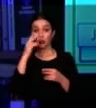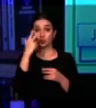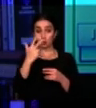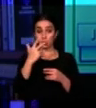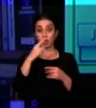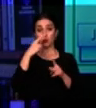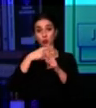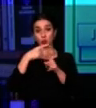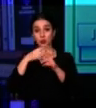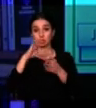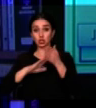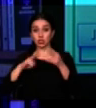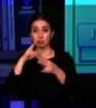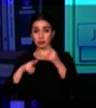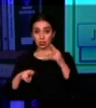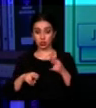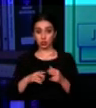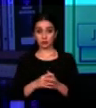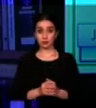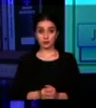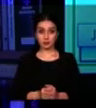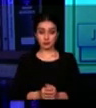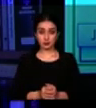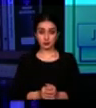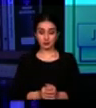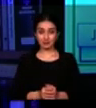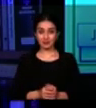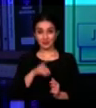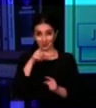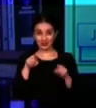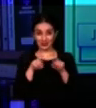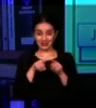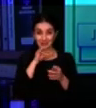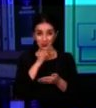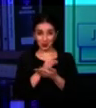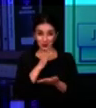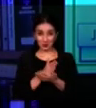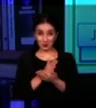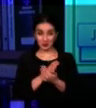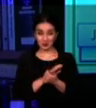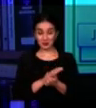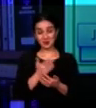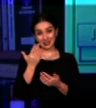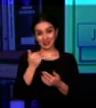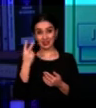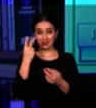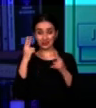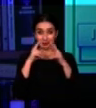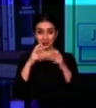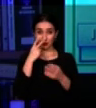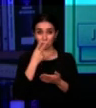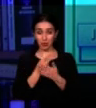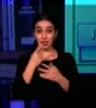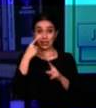учтан плюс чексізгече. Сізді хам шындай жауап чықты. Келін икенсіні текшіріп